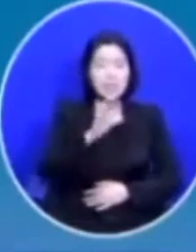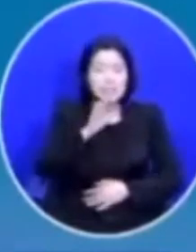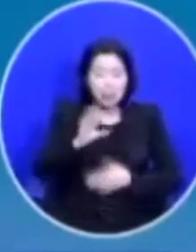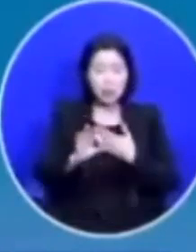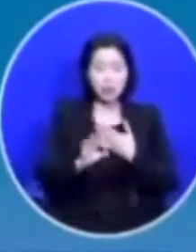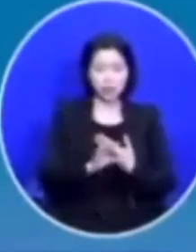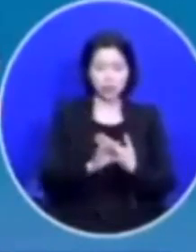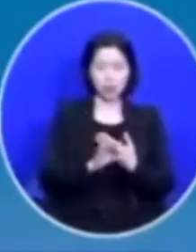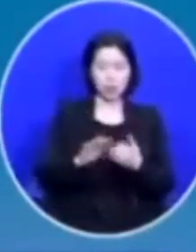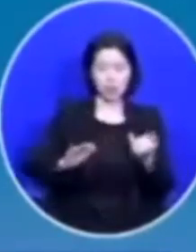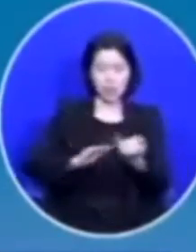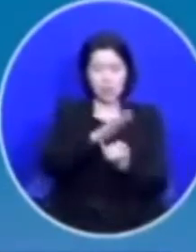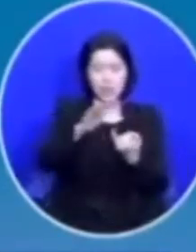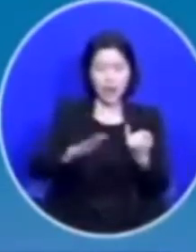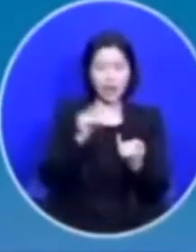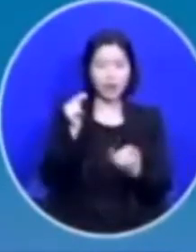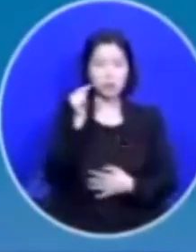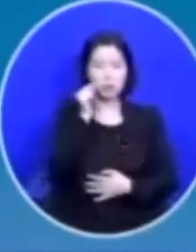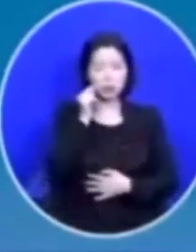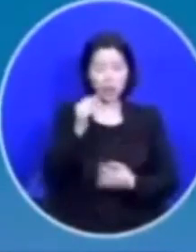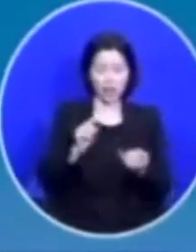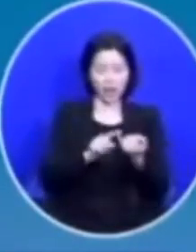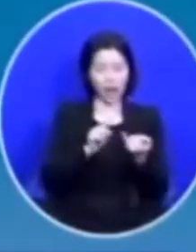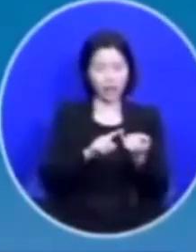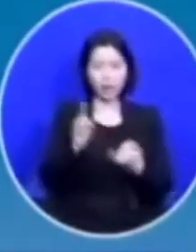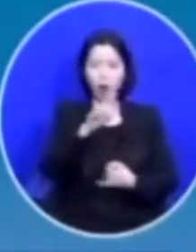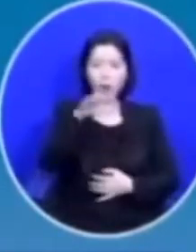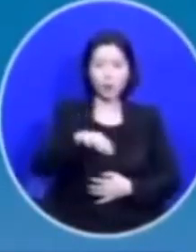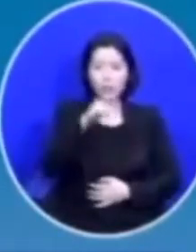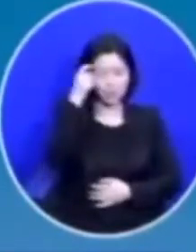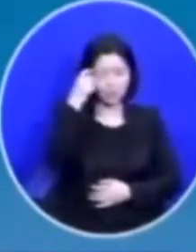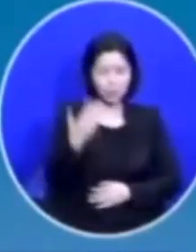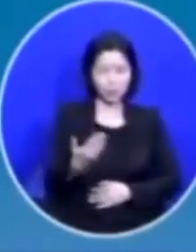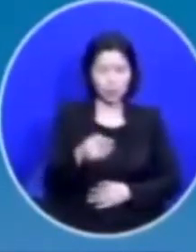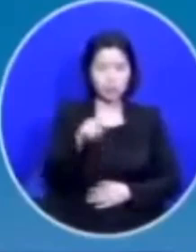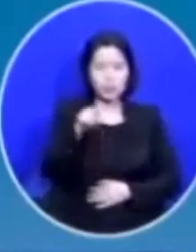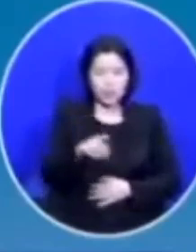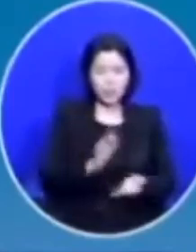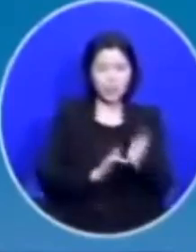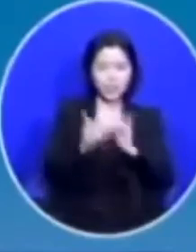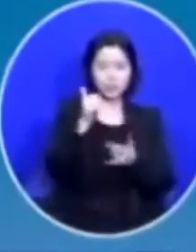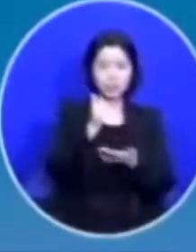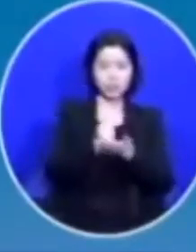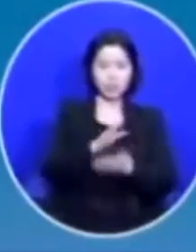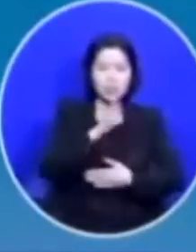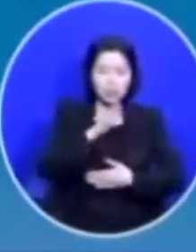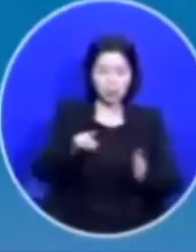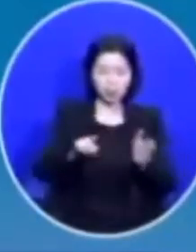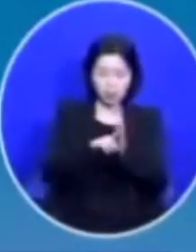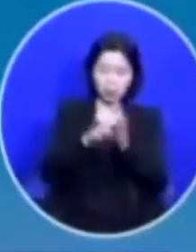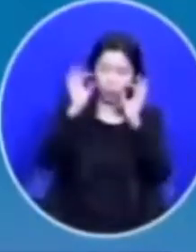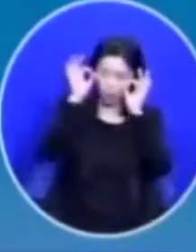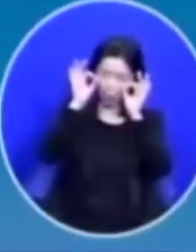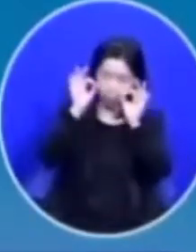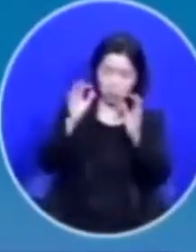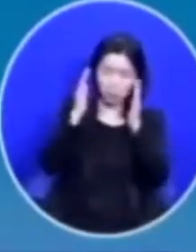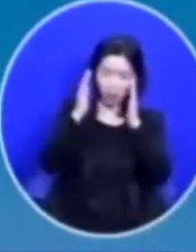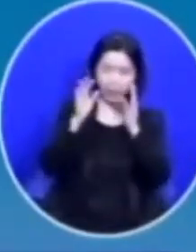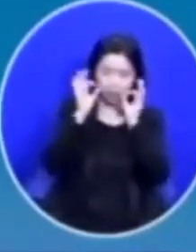사랑 못할 아내가 어디있냐 말입니다 그 예수님을 여러분이 정말 믿고 바라본다면